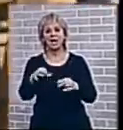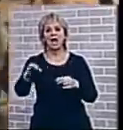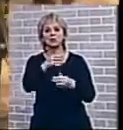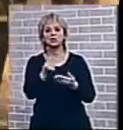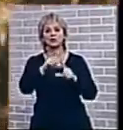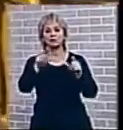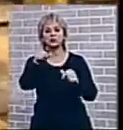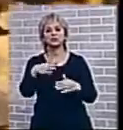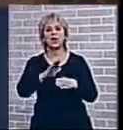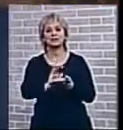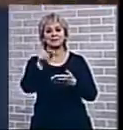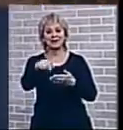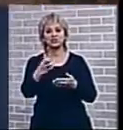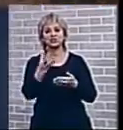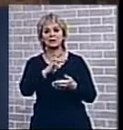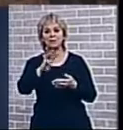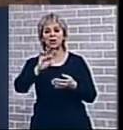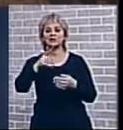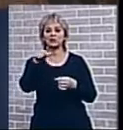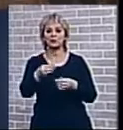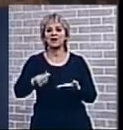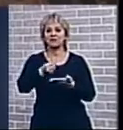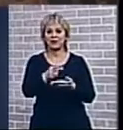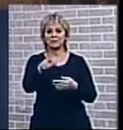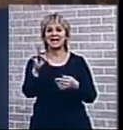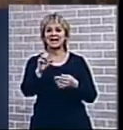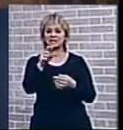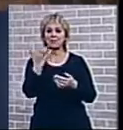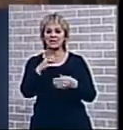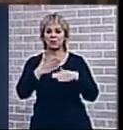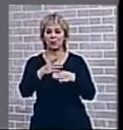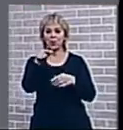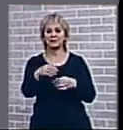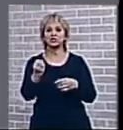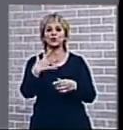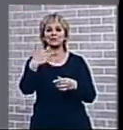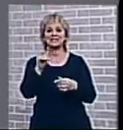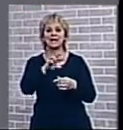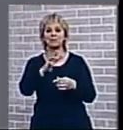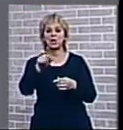областного бюджета уже направлено 14 миллионов рублей на выплату разовой материальной помощи. Еще